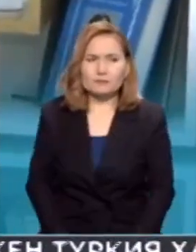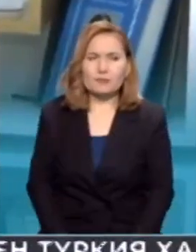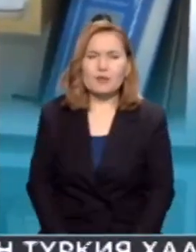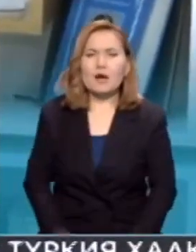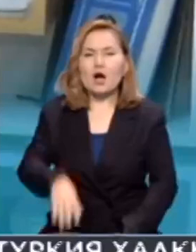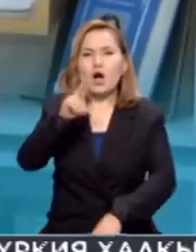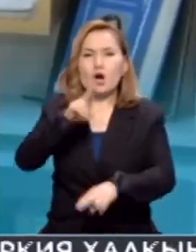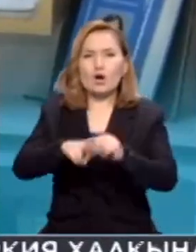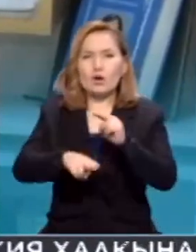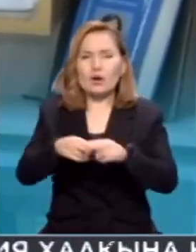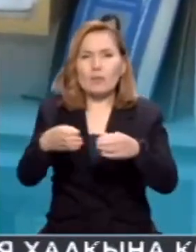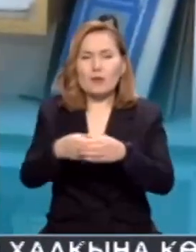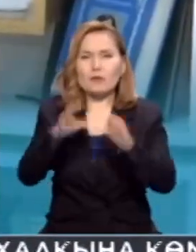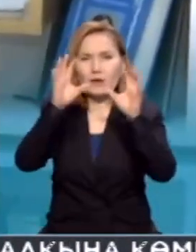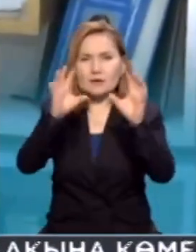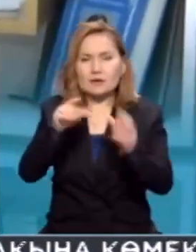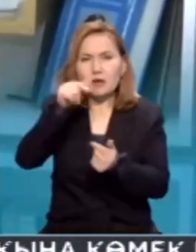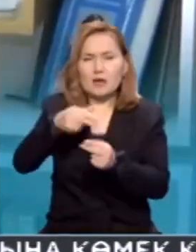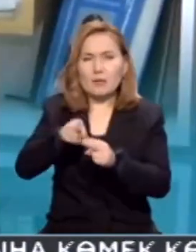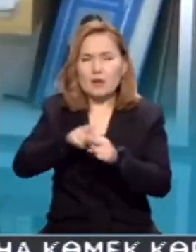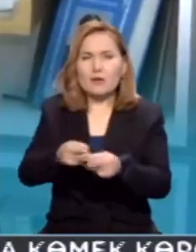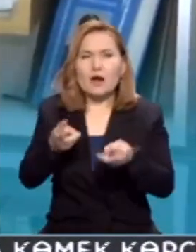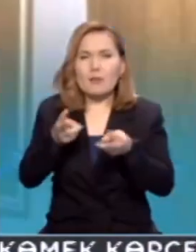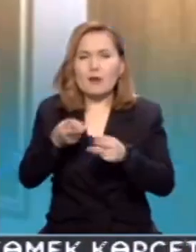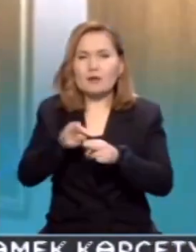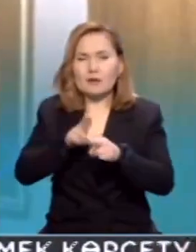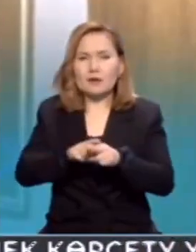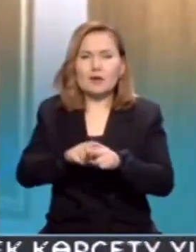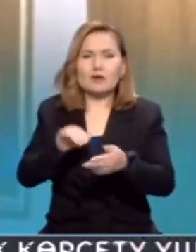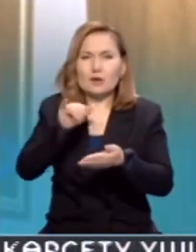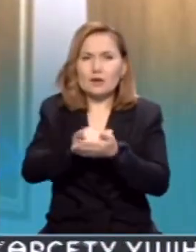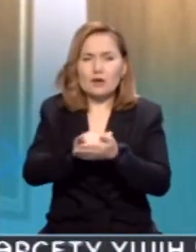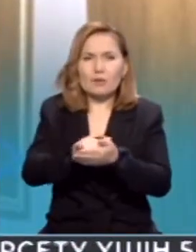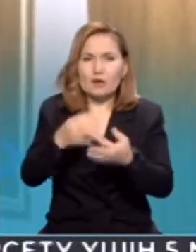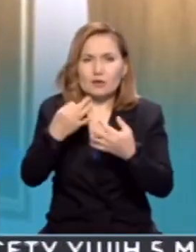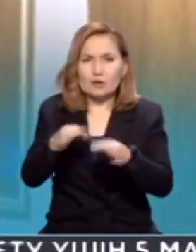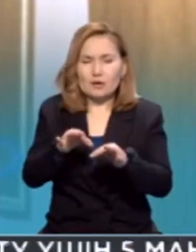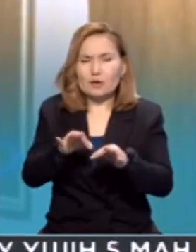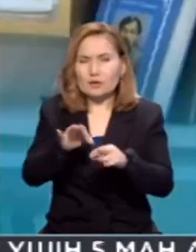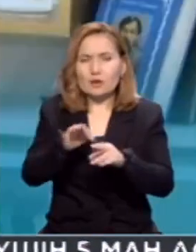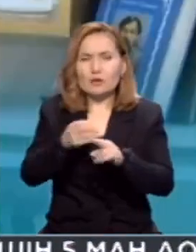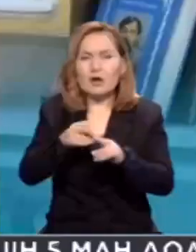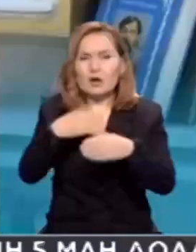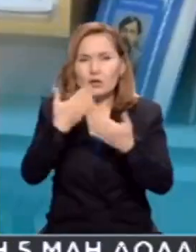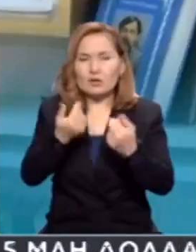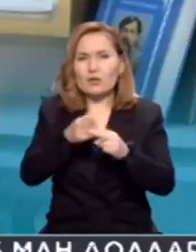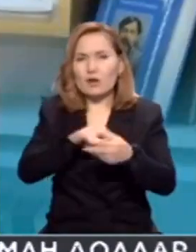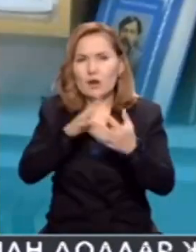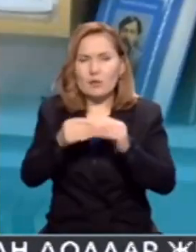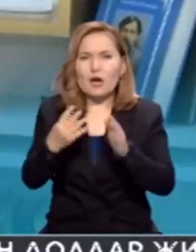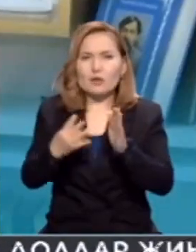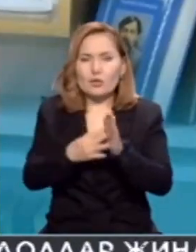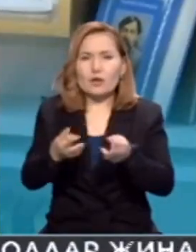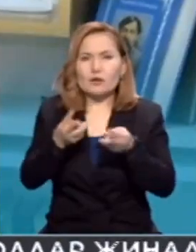Құрылыс саласындағы қазіргі заңнамаға сәйкес мұндай қазандықтарды тек қоя салмай арнайы ғимарат салу керек. Сондықтан қазір 9